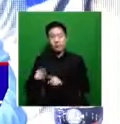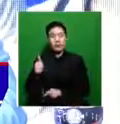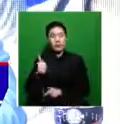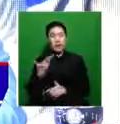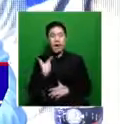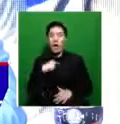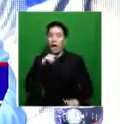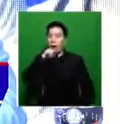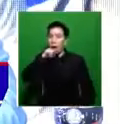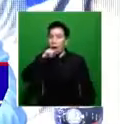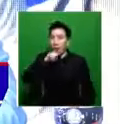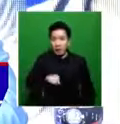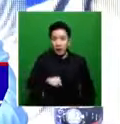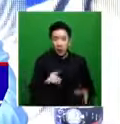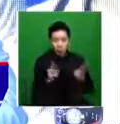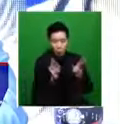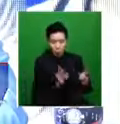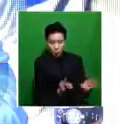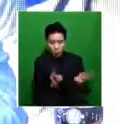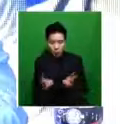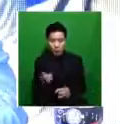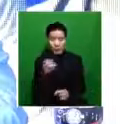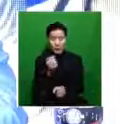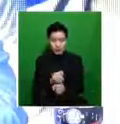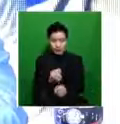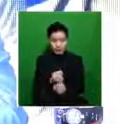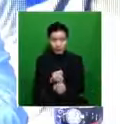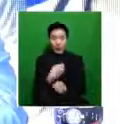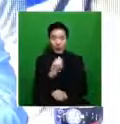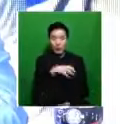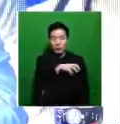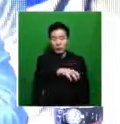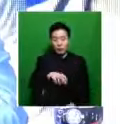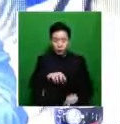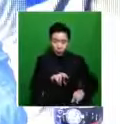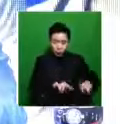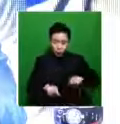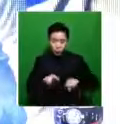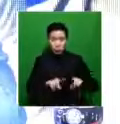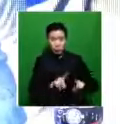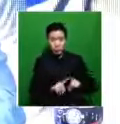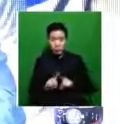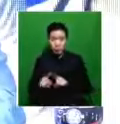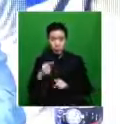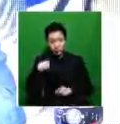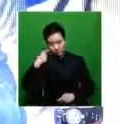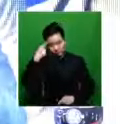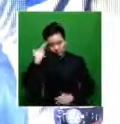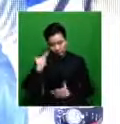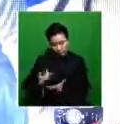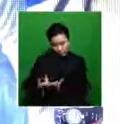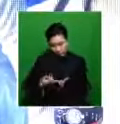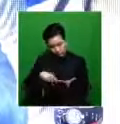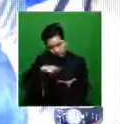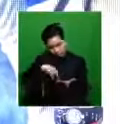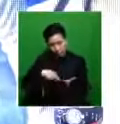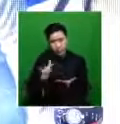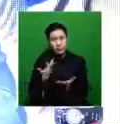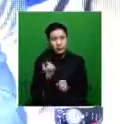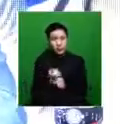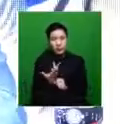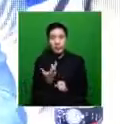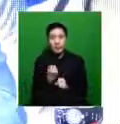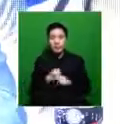ในการออกคำสั่งออกมาตรการต่างๆให้หน่วยงานฝ่ายปกครองเนี่ยได้พิจารณาแล้วดำเนิน